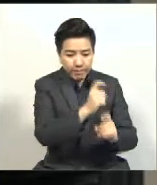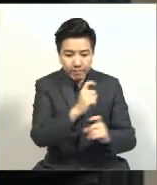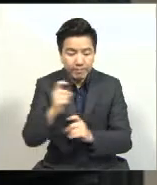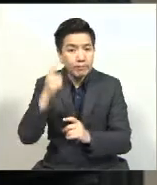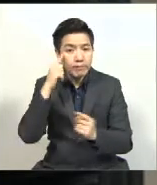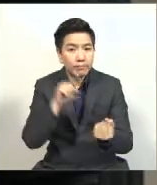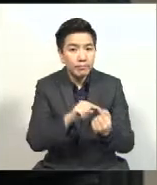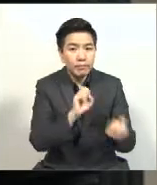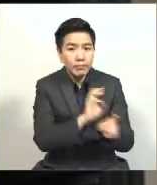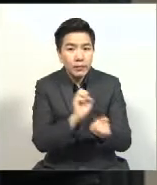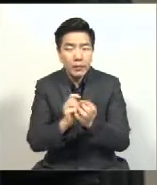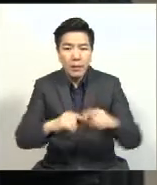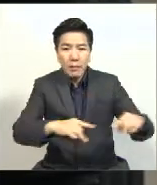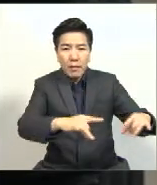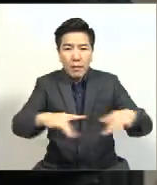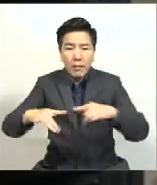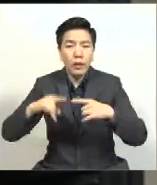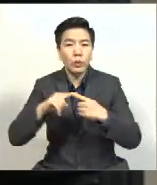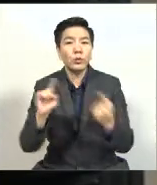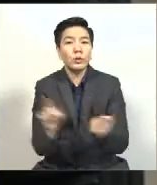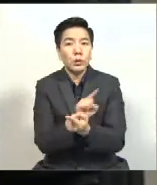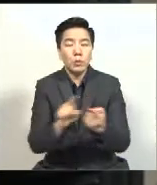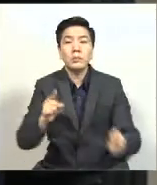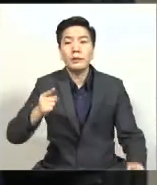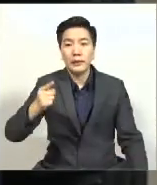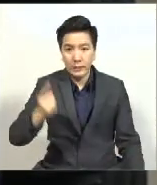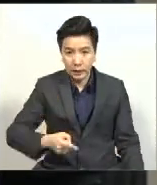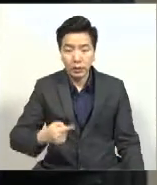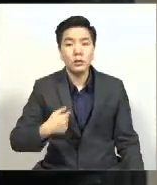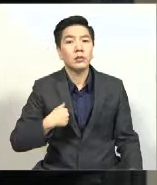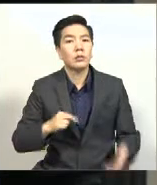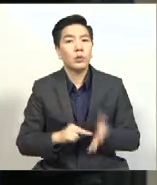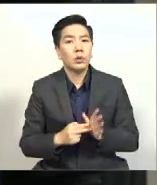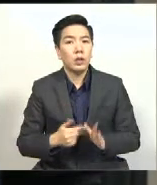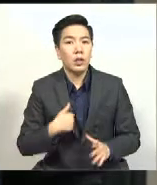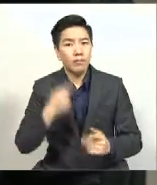ความแตกแยกแล้วก็กระทบกับสังคมวงกว้างจริงเราไม่ได้มีการ